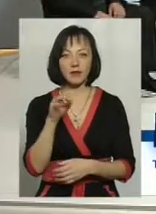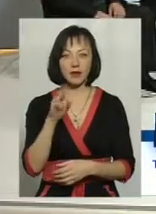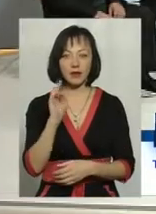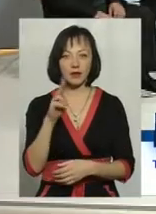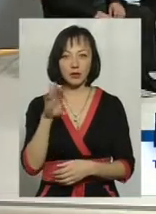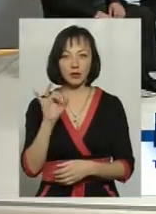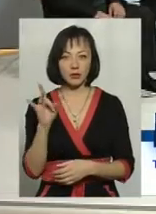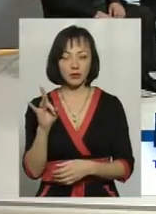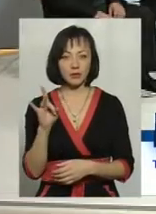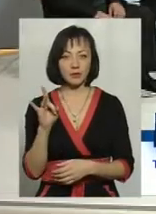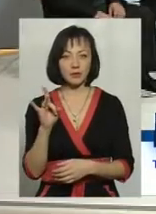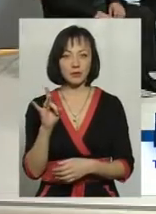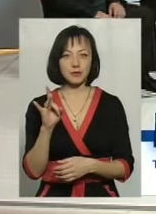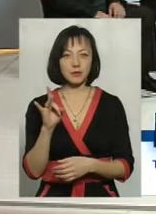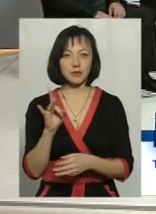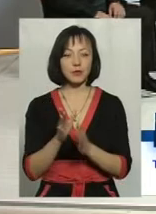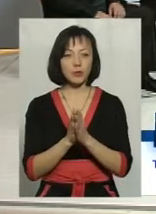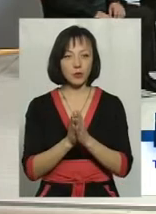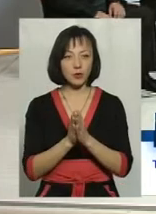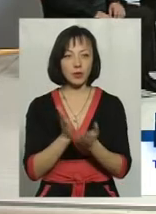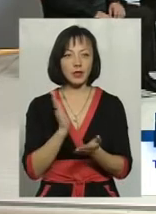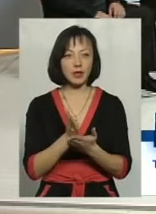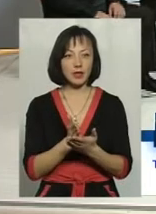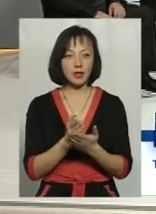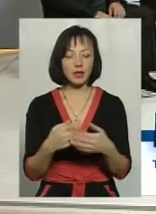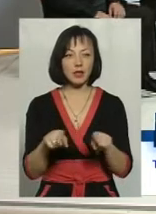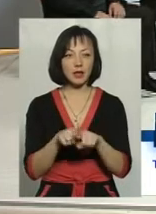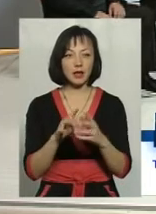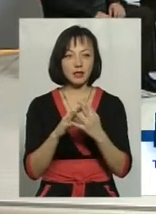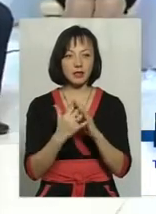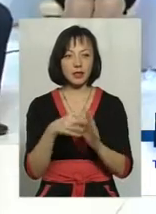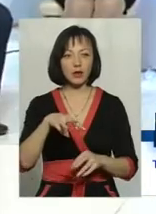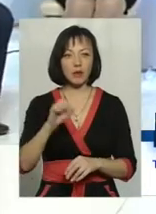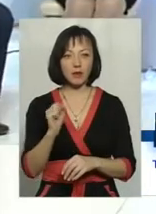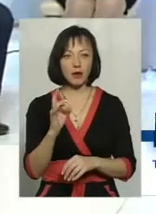пану Віктору. Так, прошу. Є таке село Марківці.